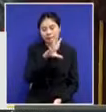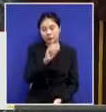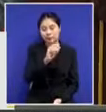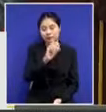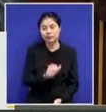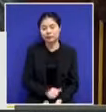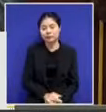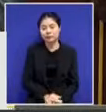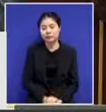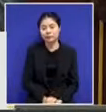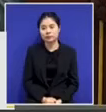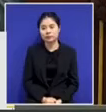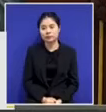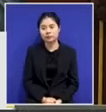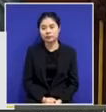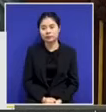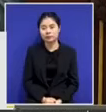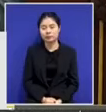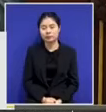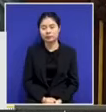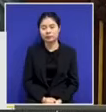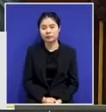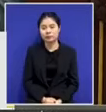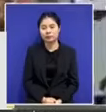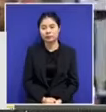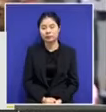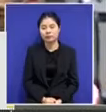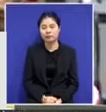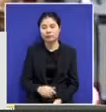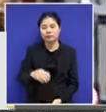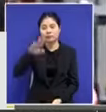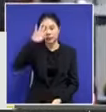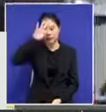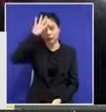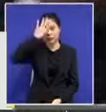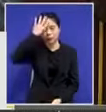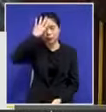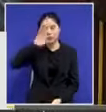250นายนพคุณรัฐพไทย คุณธนาธรครับ